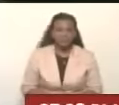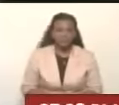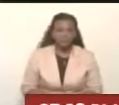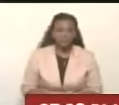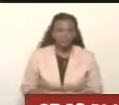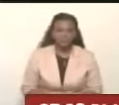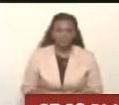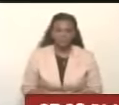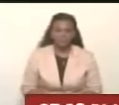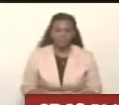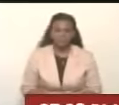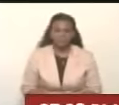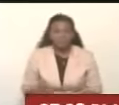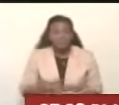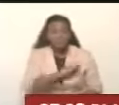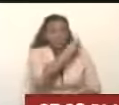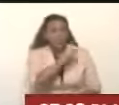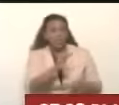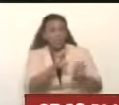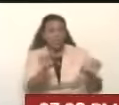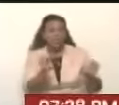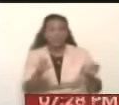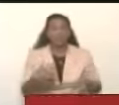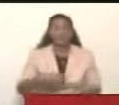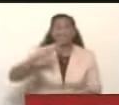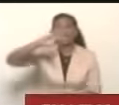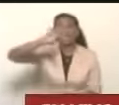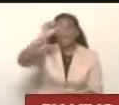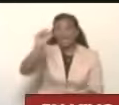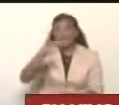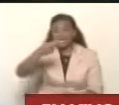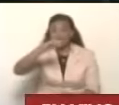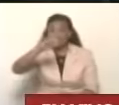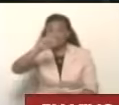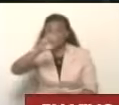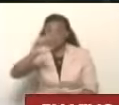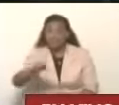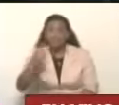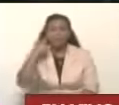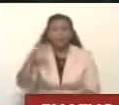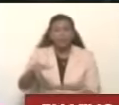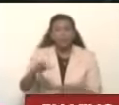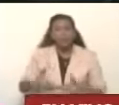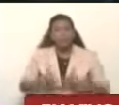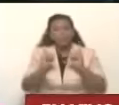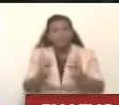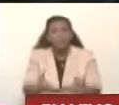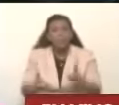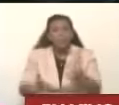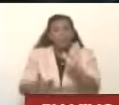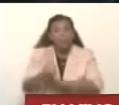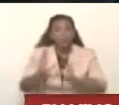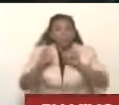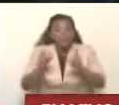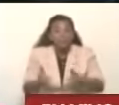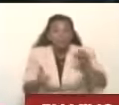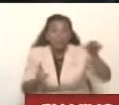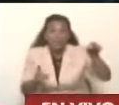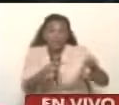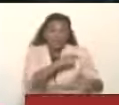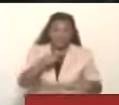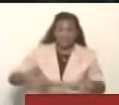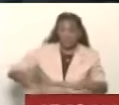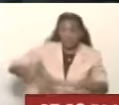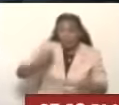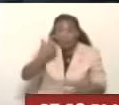我们找到了一个共同点，就是两国人民都是非常吃苦耐劳、勤劳工作的好人民。 Y la zona económica especial de Shenzhen, presidente, avanzó con la determinación de que China